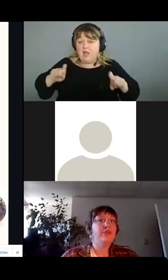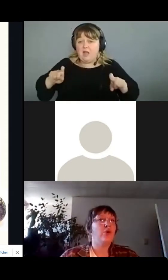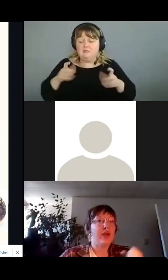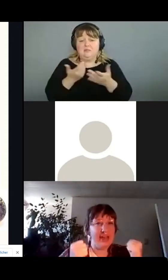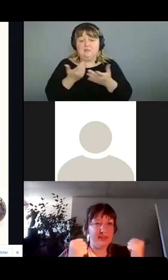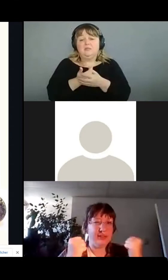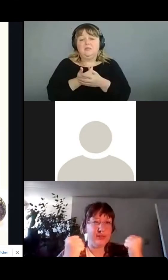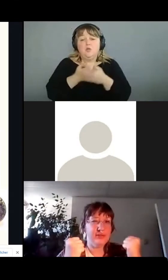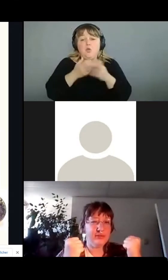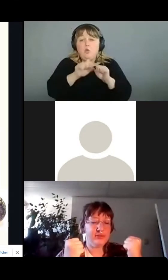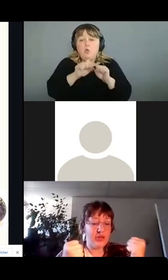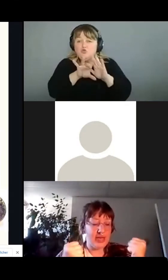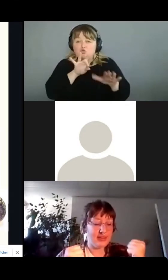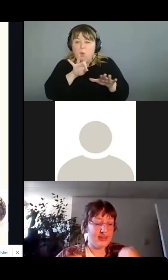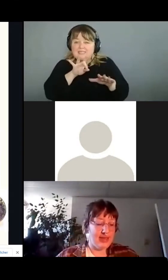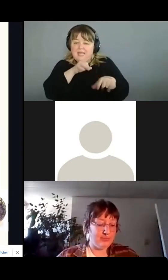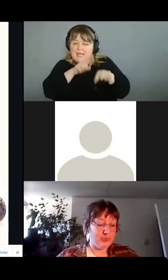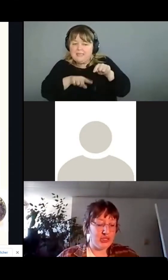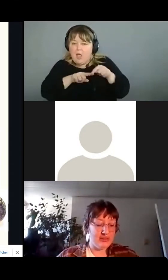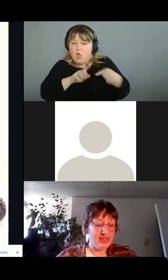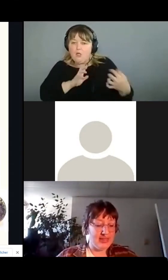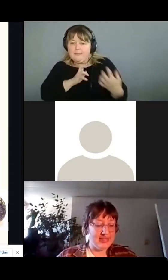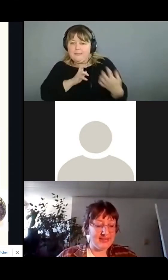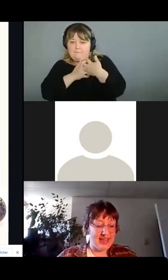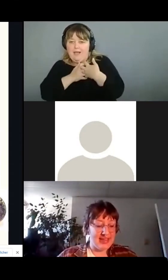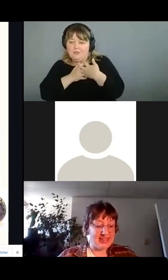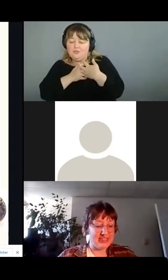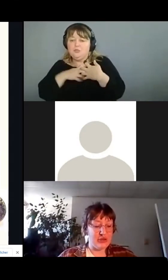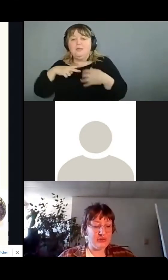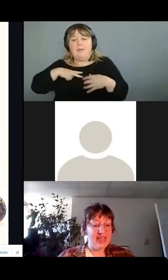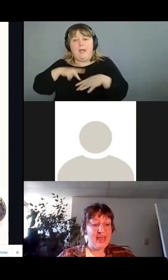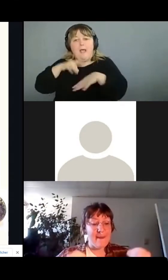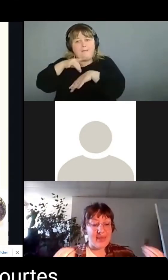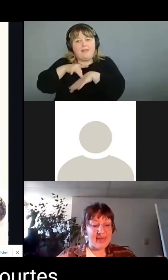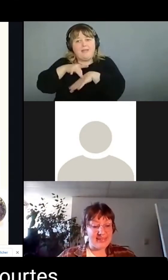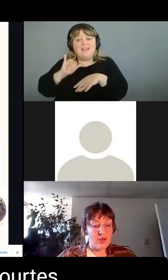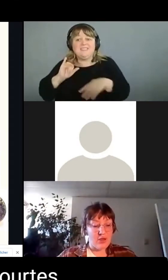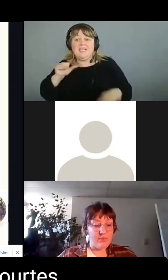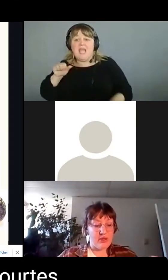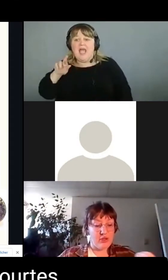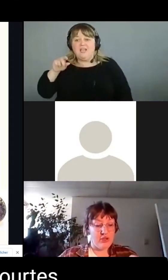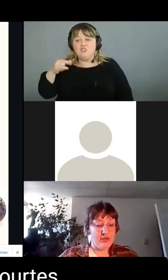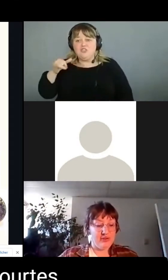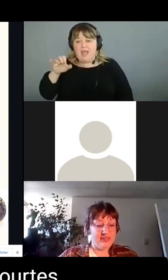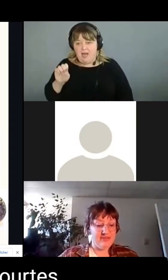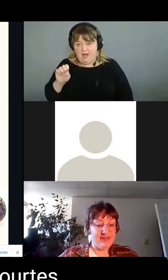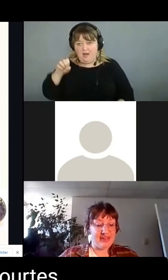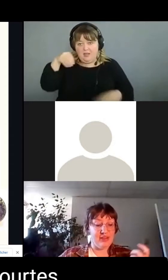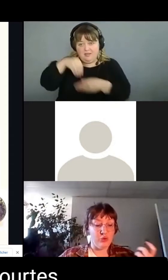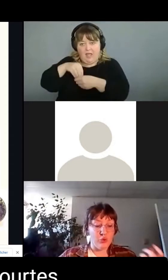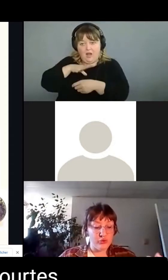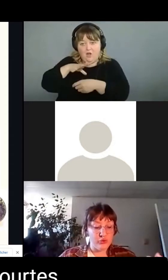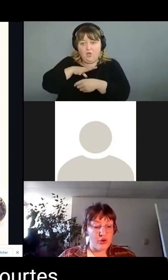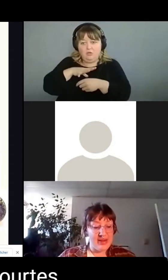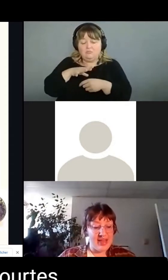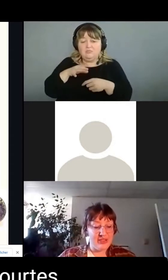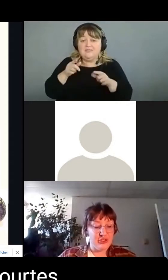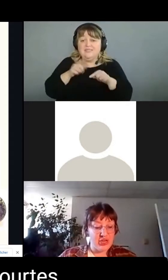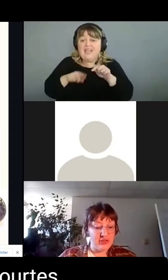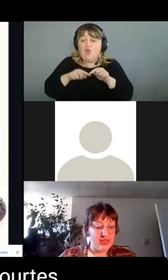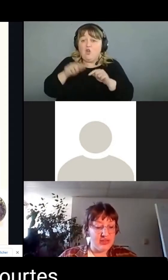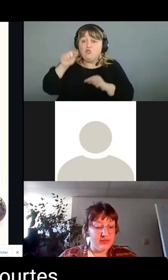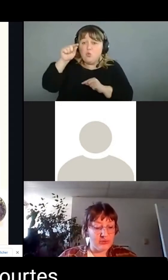qui vont être correctes à pousser dans de la terre argileuse. Par exemple, c'est des variétés courtes comme